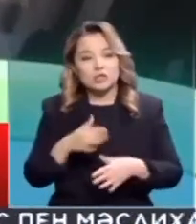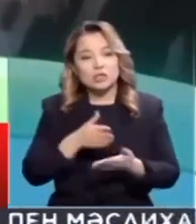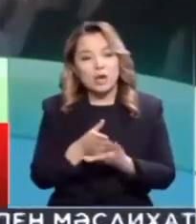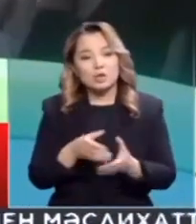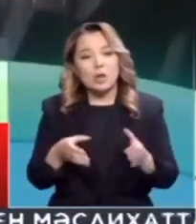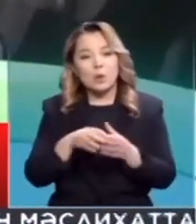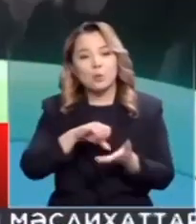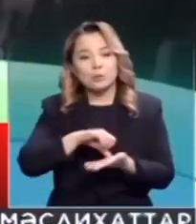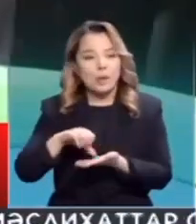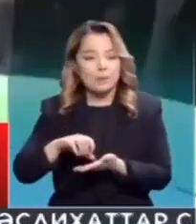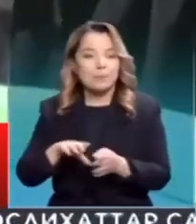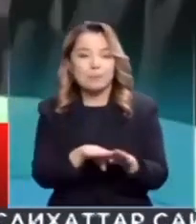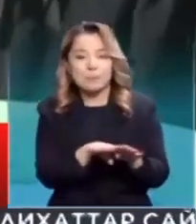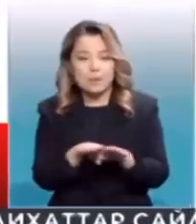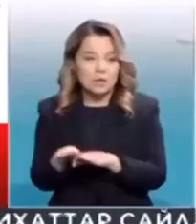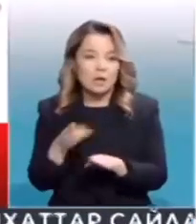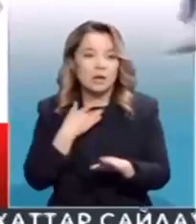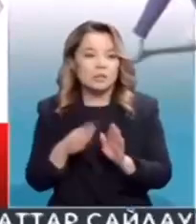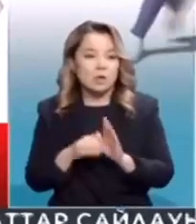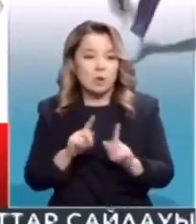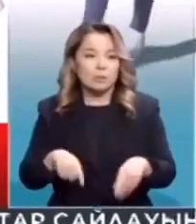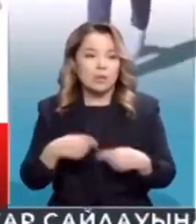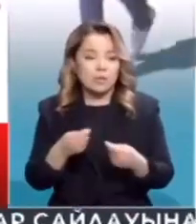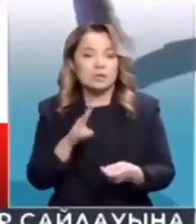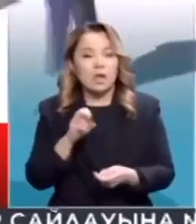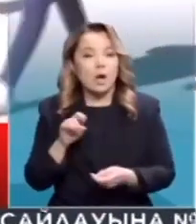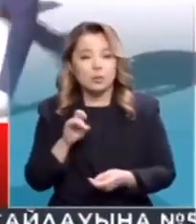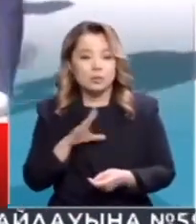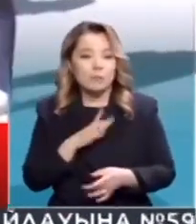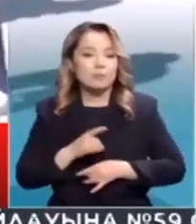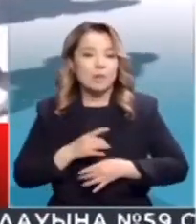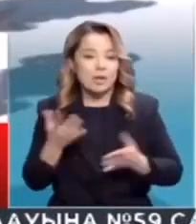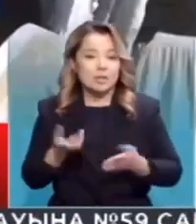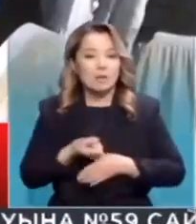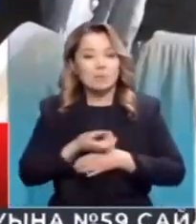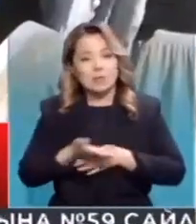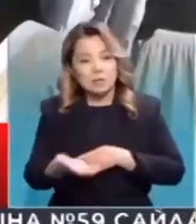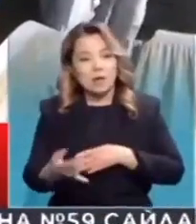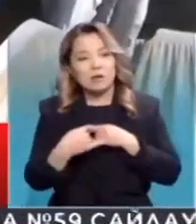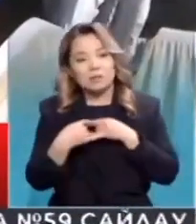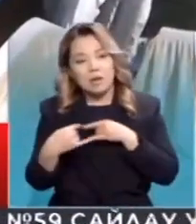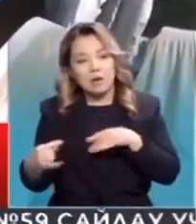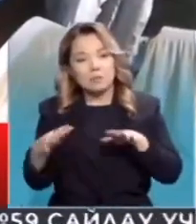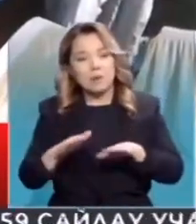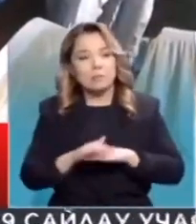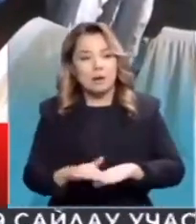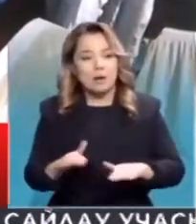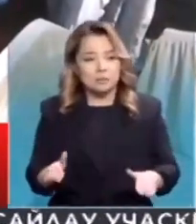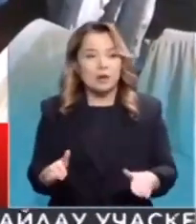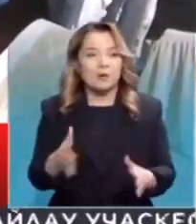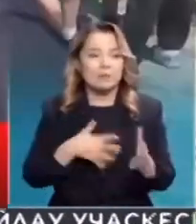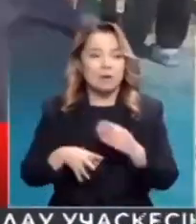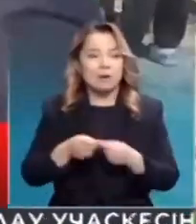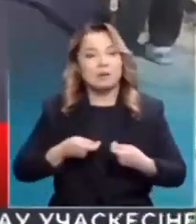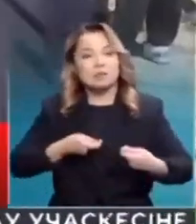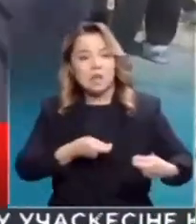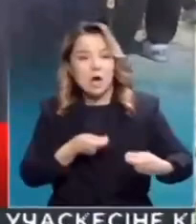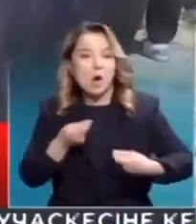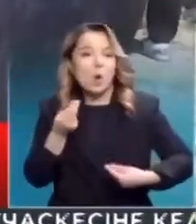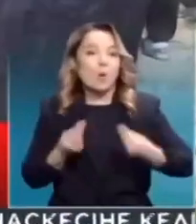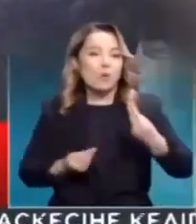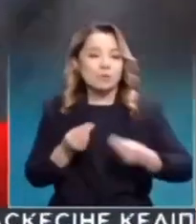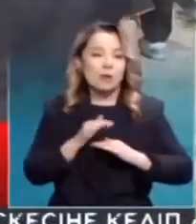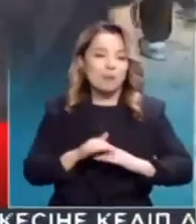науқанда да бірлік танытты. Дауыс беріп болған соң тұрғындар Наурыз мерекесін тойлауға кірісті. Ақ дастархан жайылып, балалар асық атып арқан тартты.